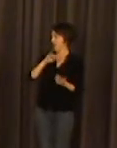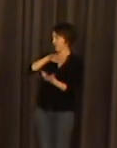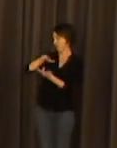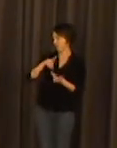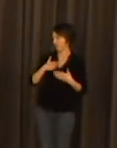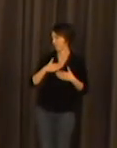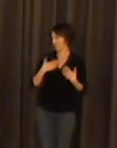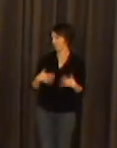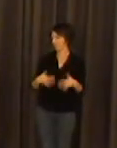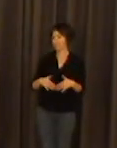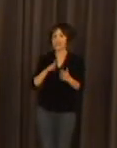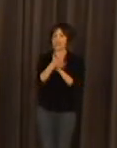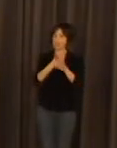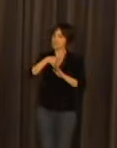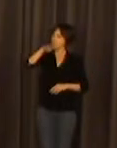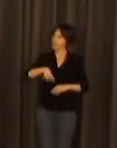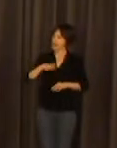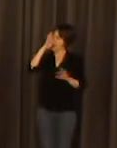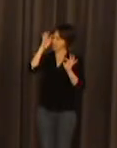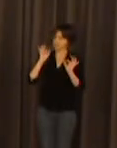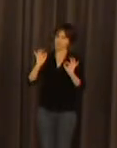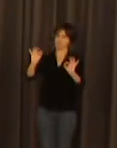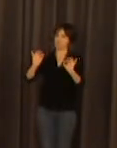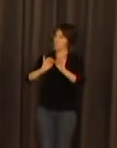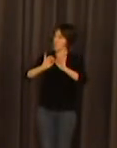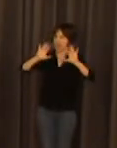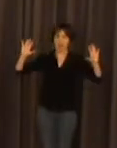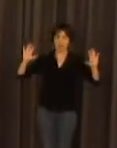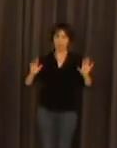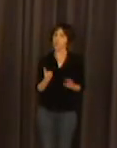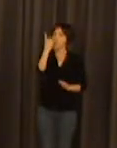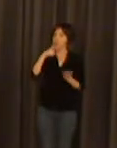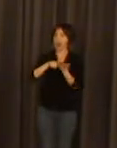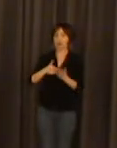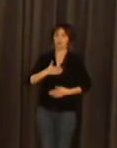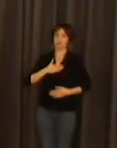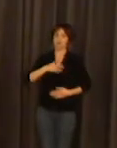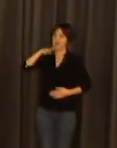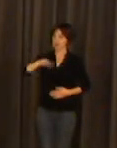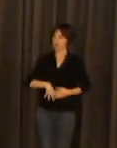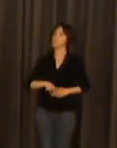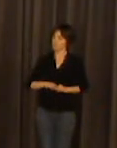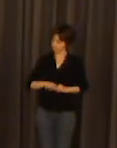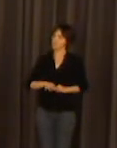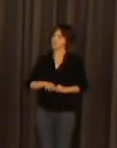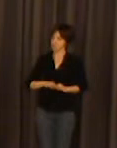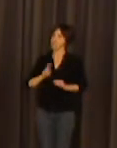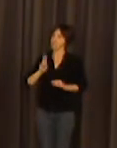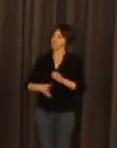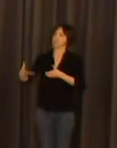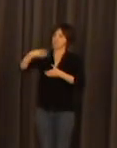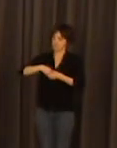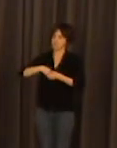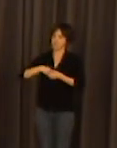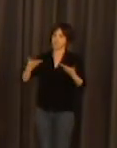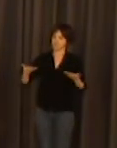llengua de signes catalana, òbviament, és una de les llengües pròpies de Catalunya i, per tant, la llengua vehicular